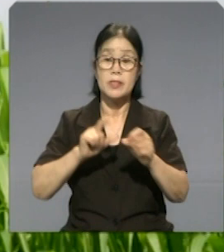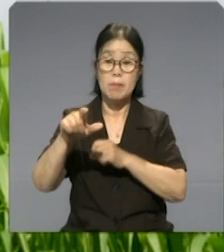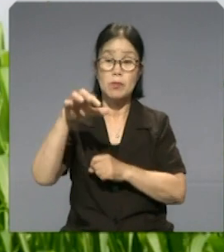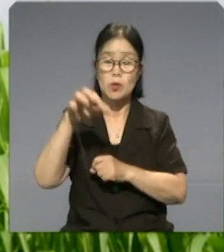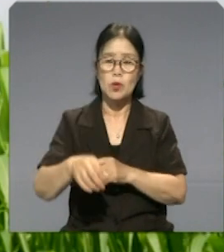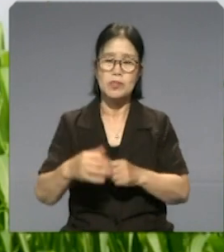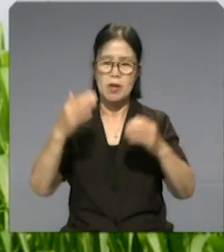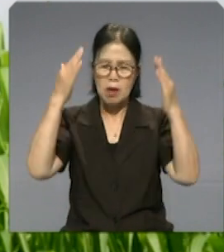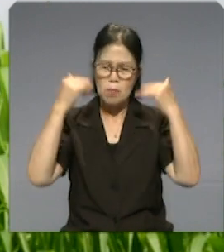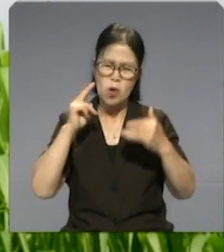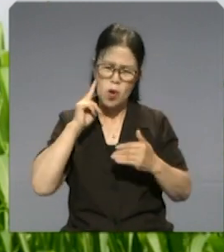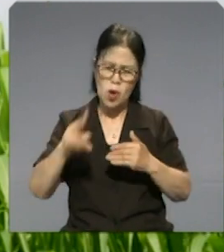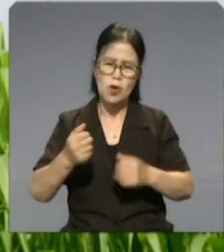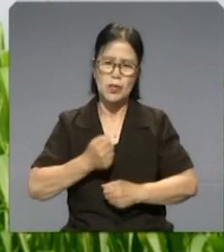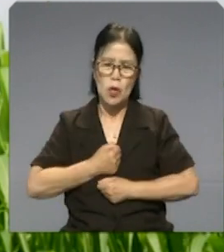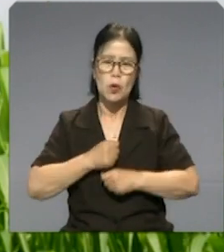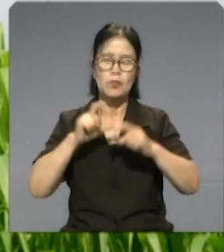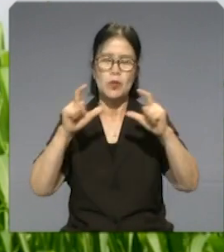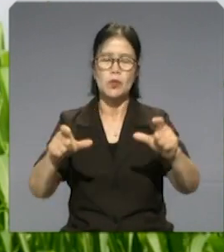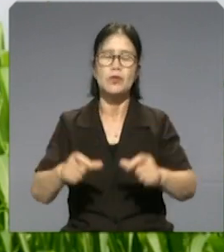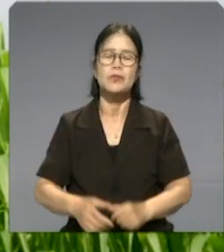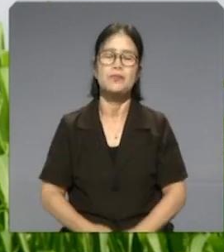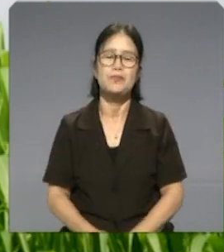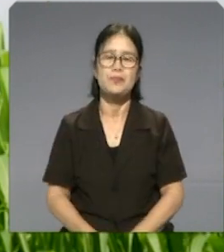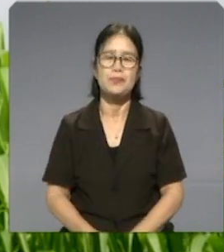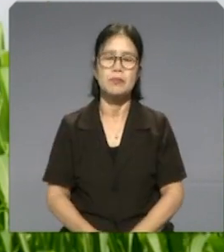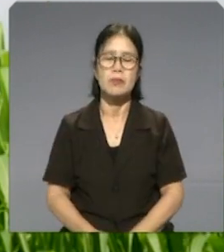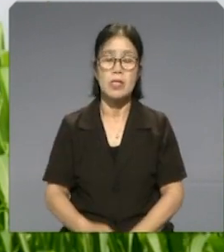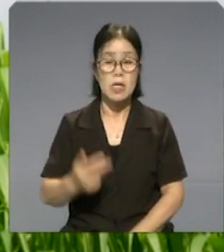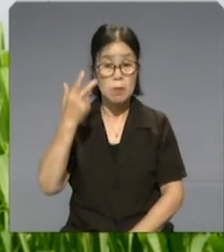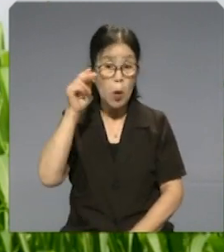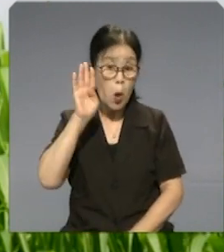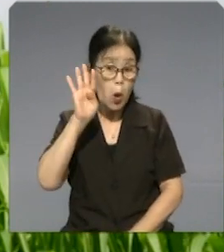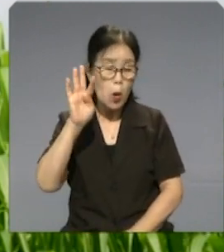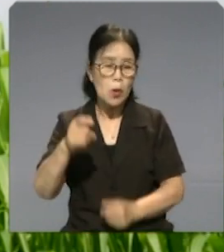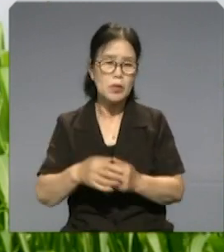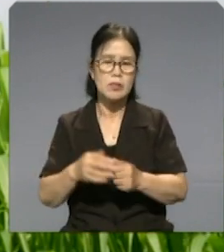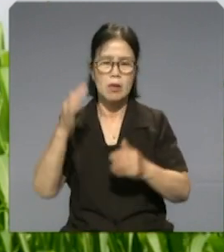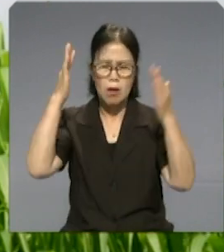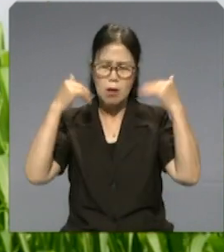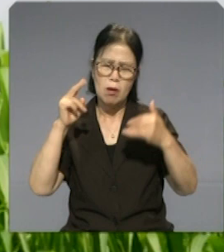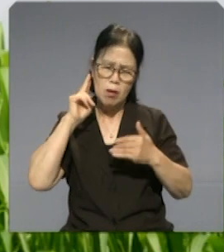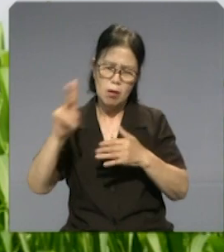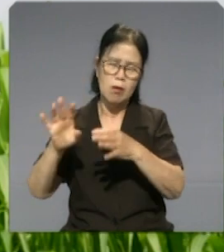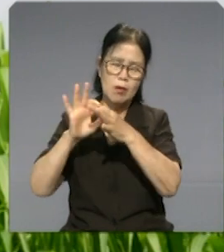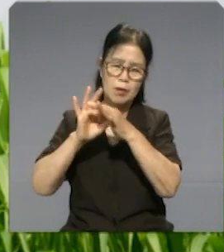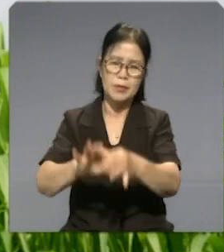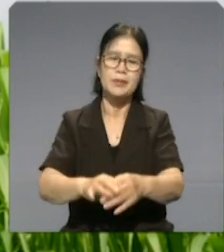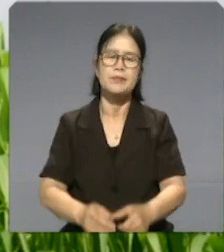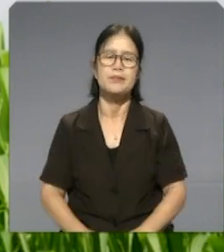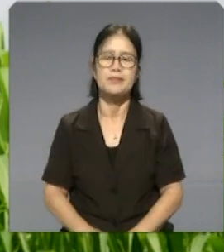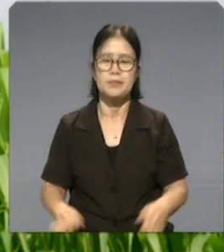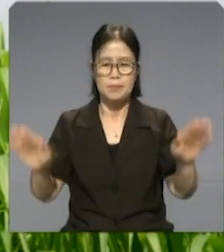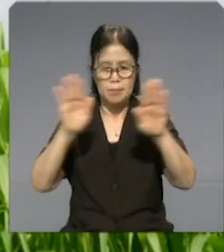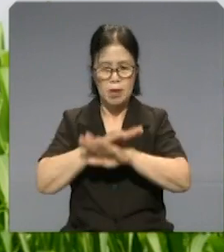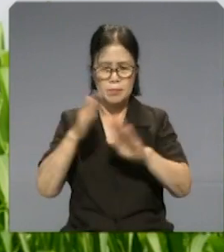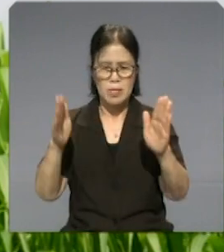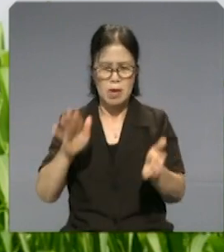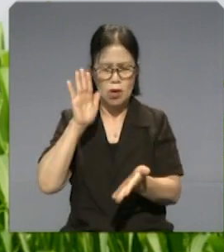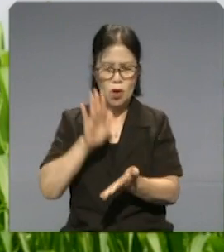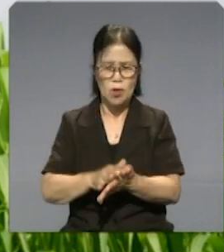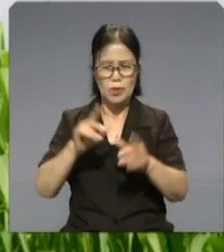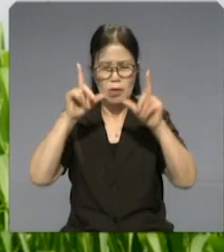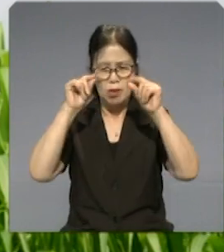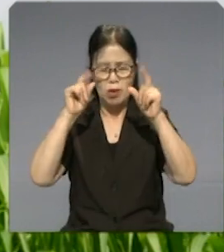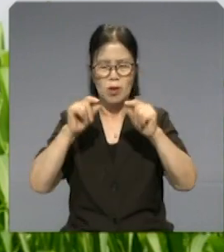지역에는 폭염 경보가 내려져 있습니다 남은 이번 주 내내 매우 무더운 날씨가 이어질 전망인데요 밤사이 열대어